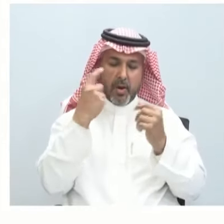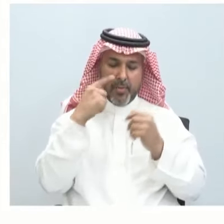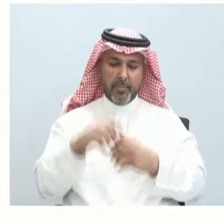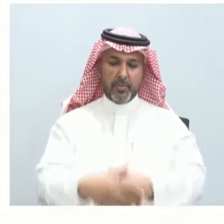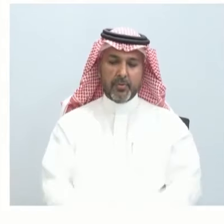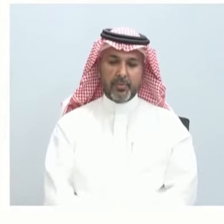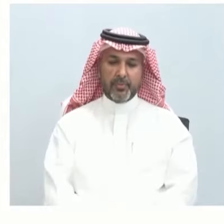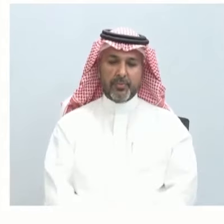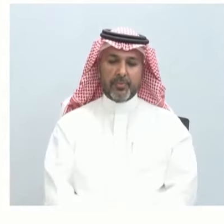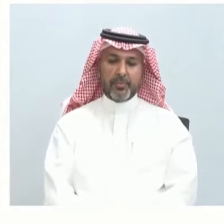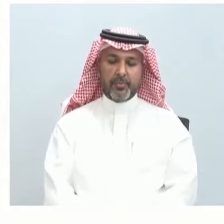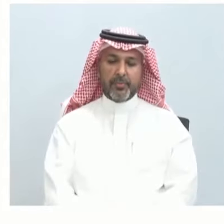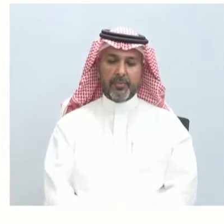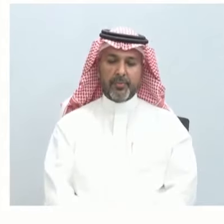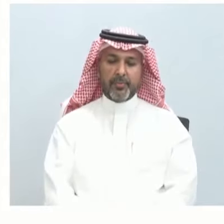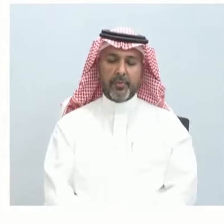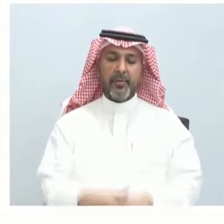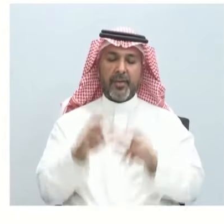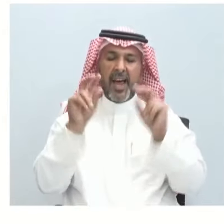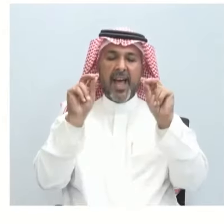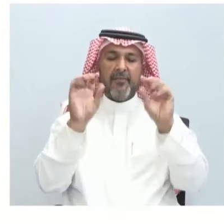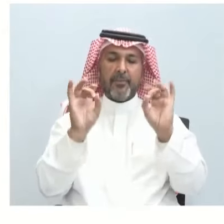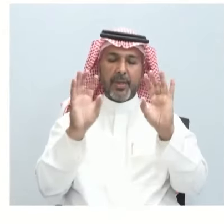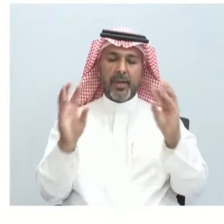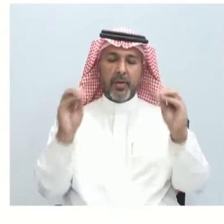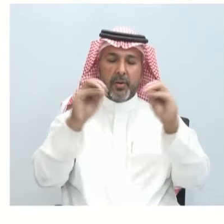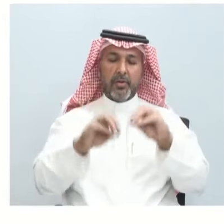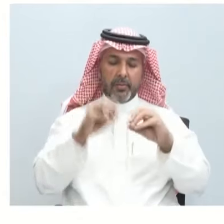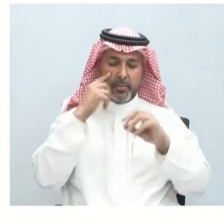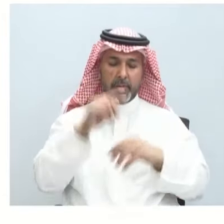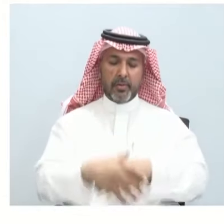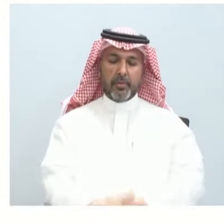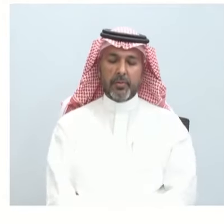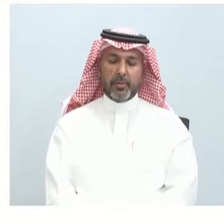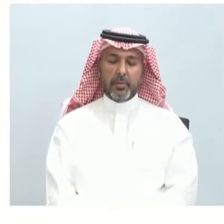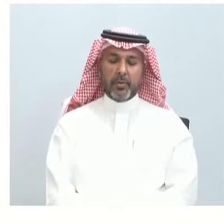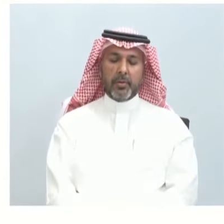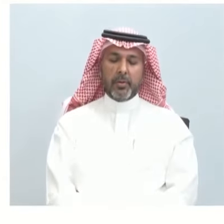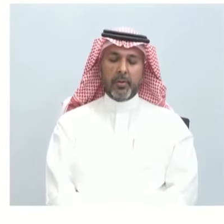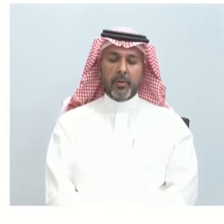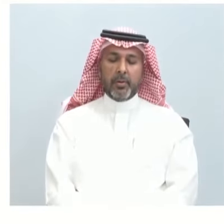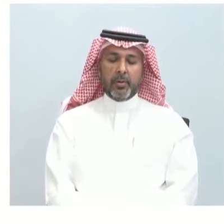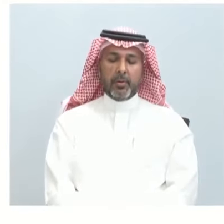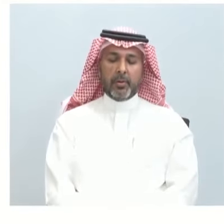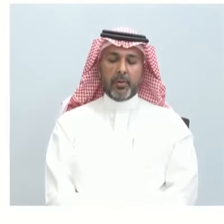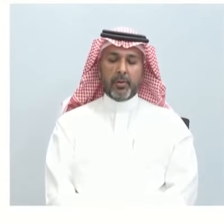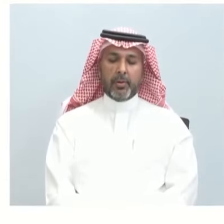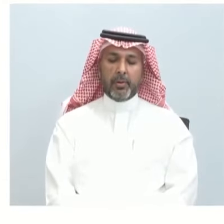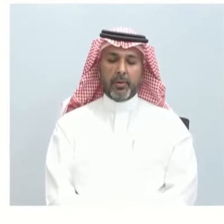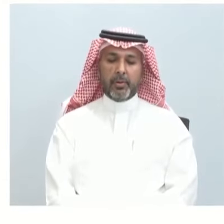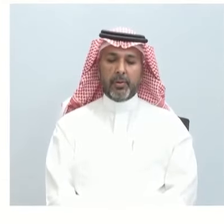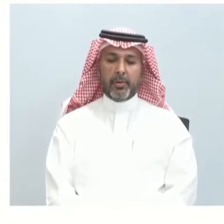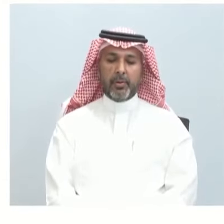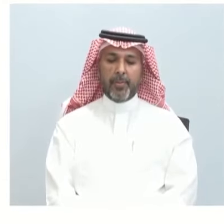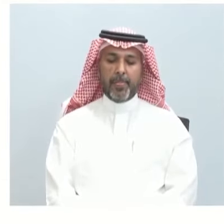الثانيه اي اننا سنقوم بجمع القاعدتين نضعها في نفس القانون نص الارتفاع هو عباره